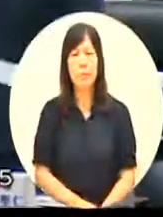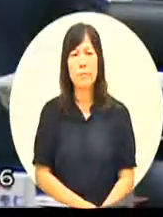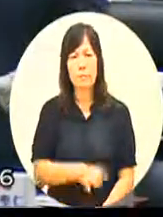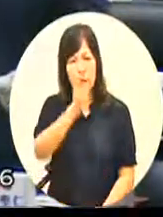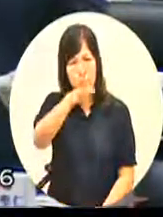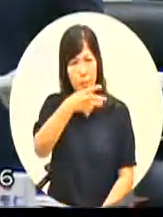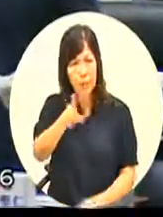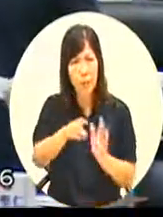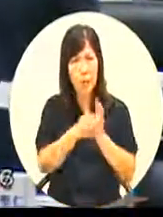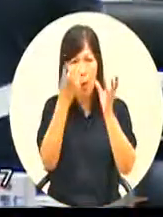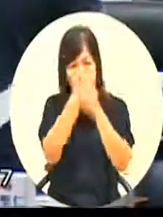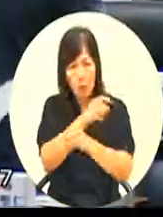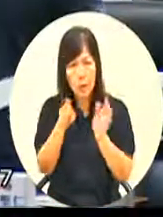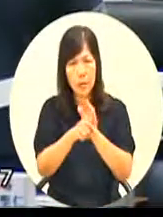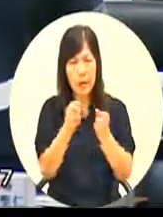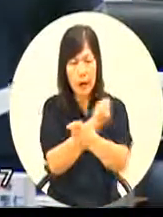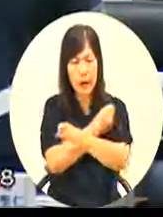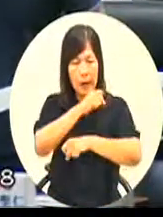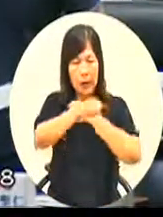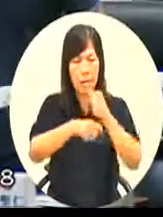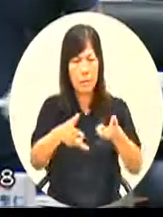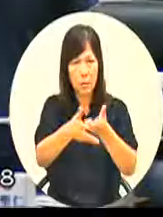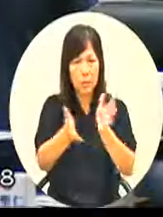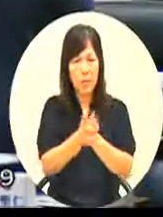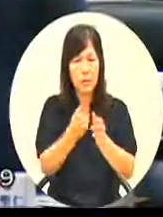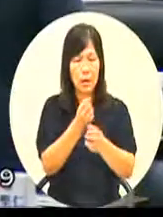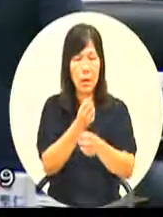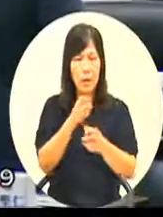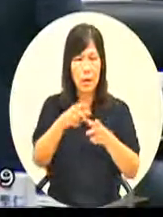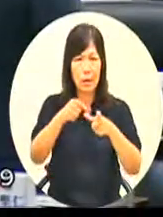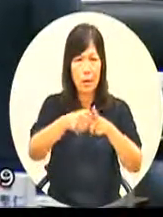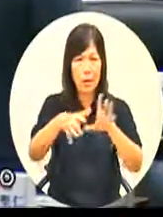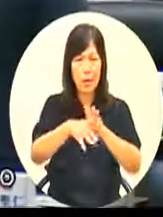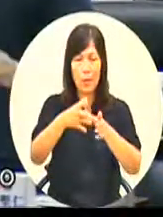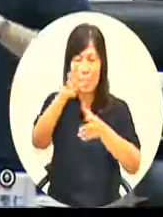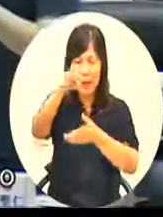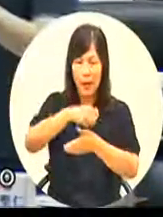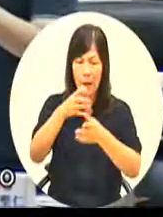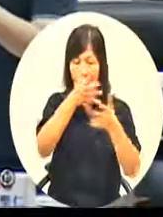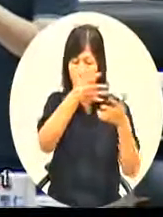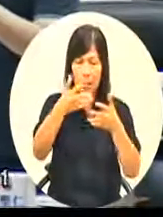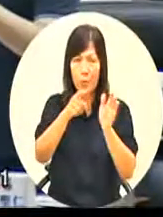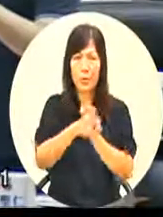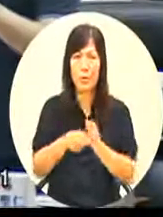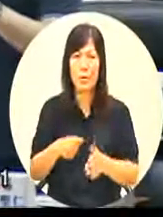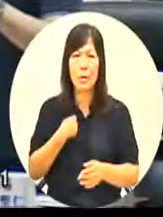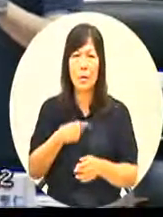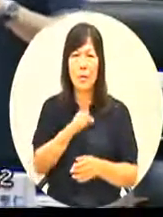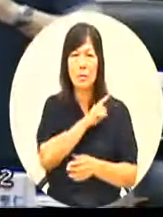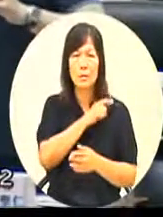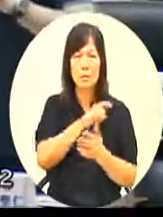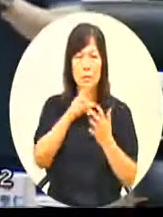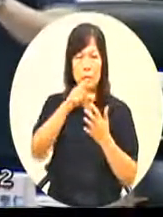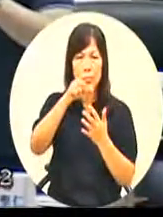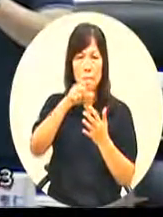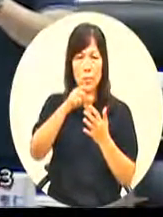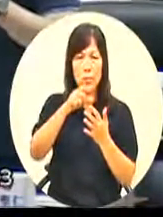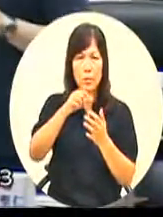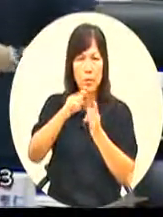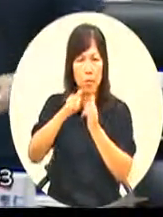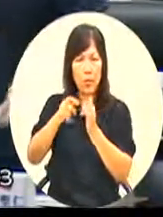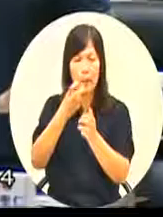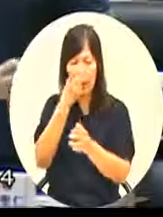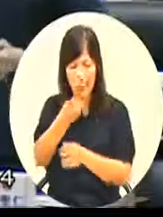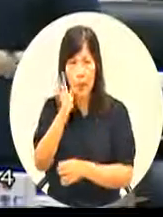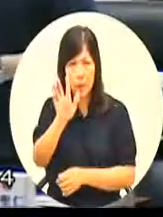我是不是搞错了吧？劳动部可能劳委会的这个公文拿来这边质询，其实就是我在选民那边拜访的